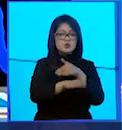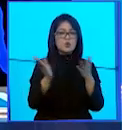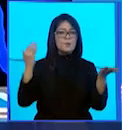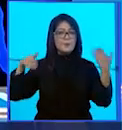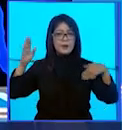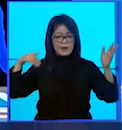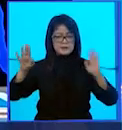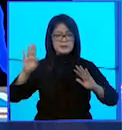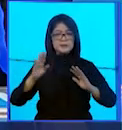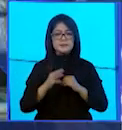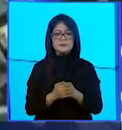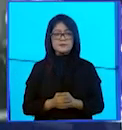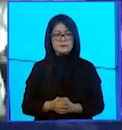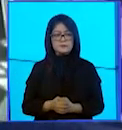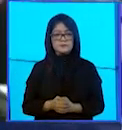Bali.